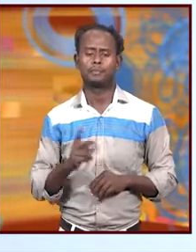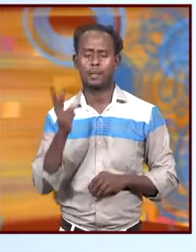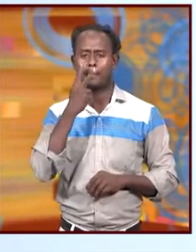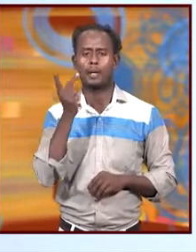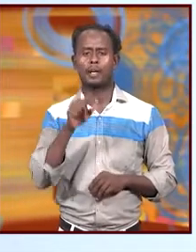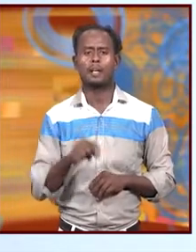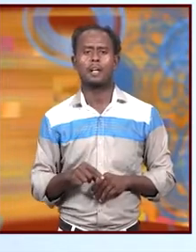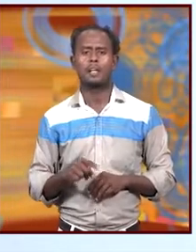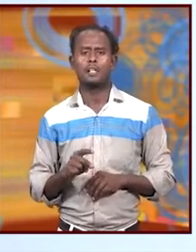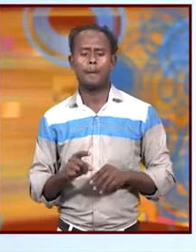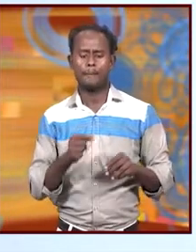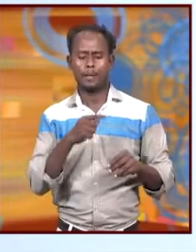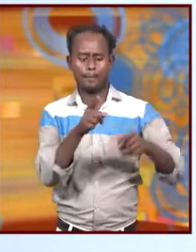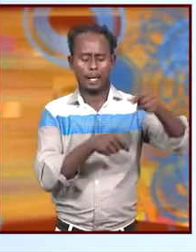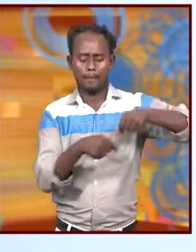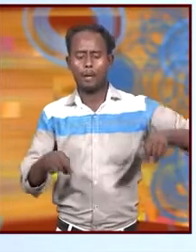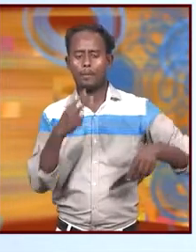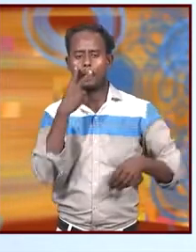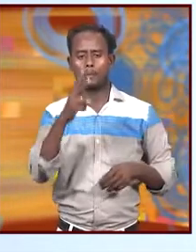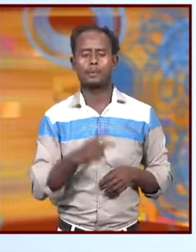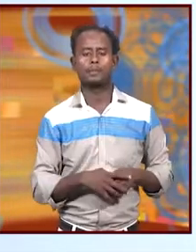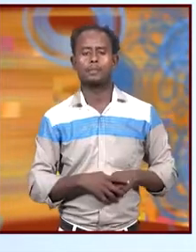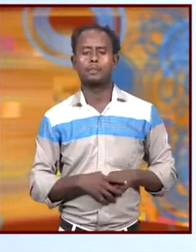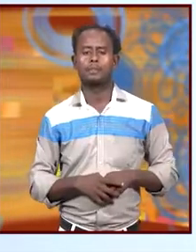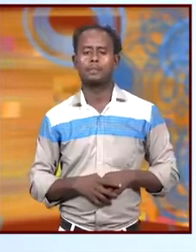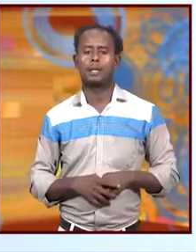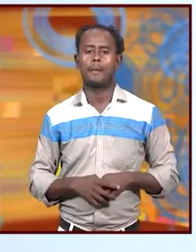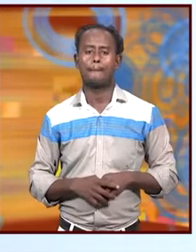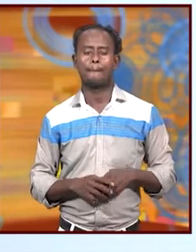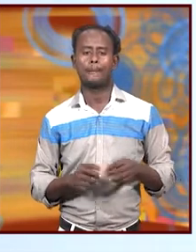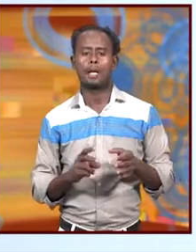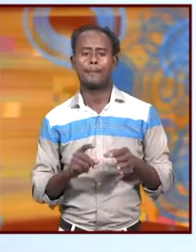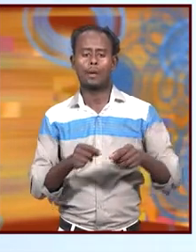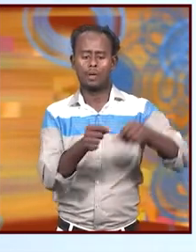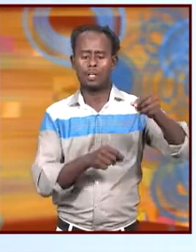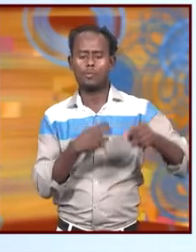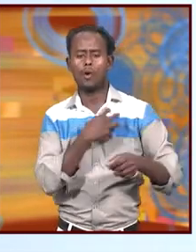இருப்பது பூங்காவினுடைய பரப்பளவு. ஆக பரப்பளவுக்கான வாய்ப்பாடு